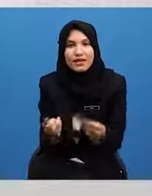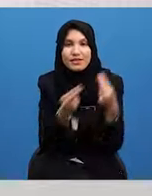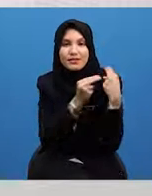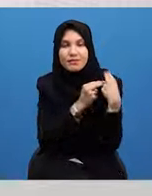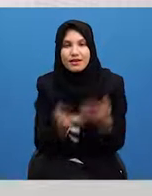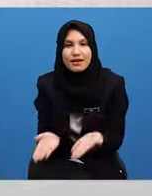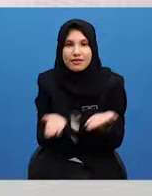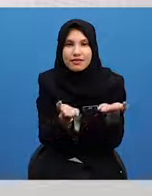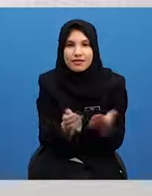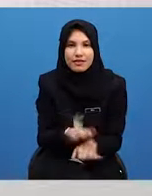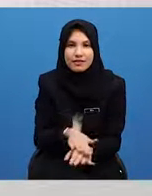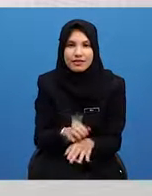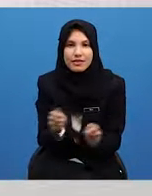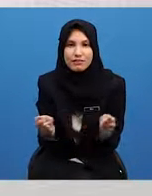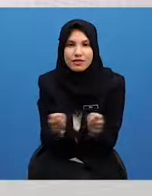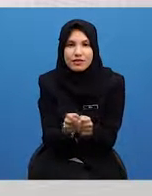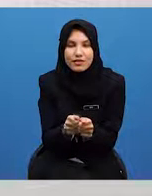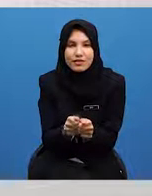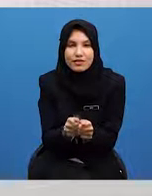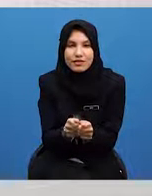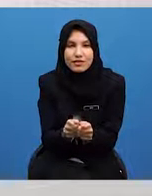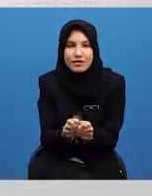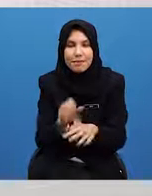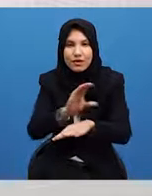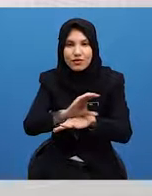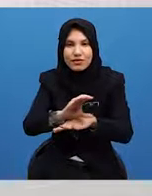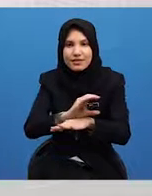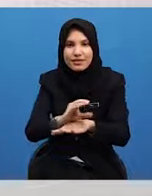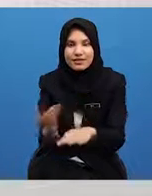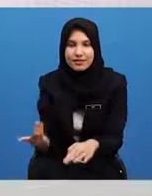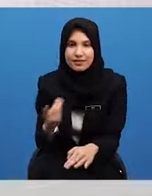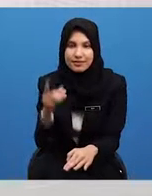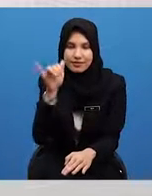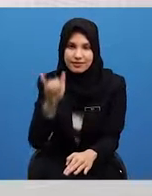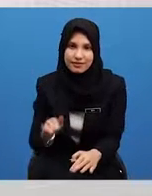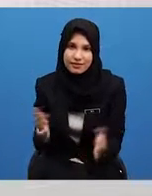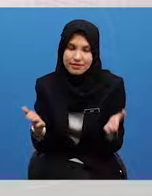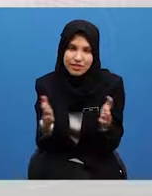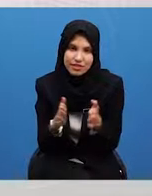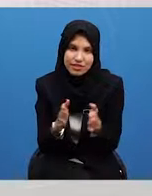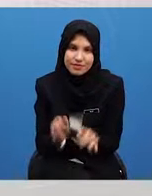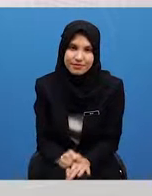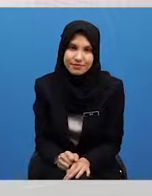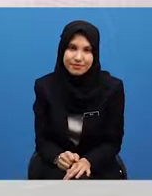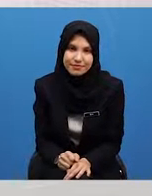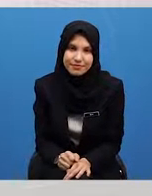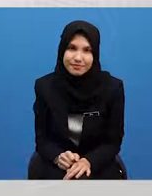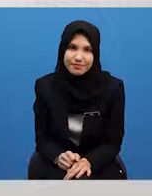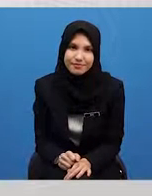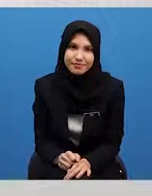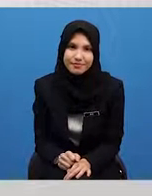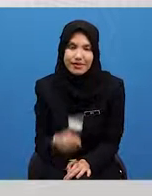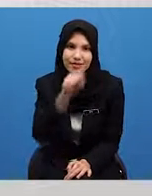ke atas dengan menggunakan daya yang kecil. Soalan